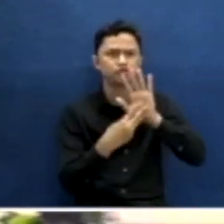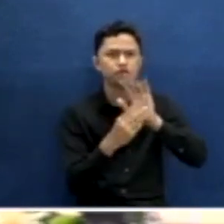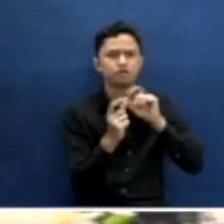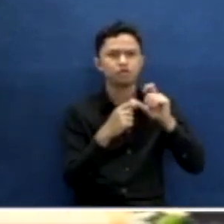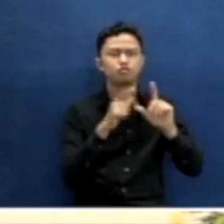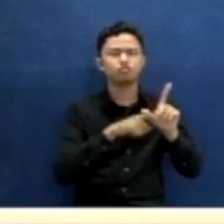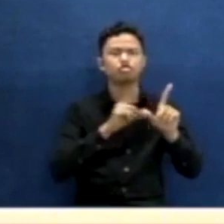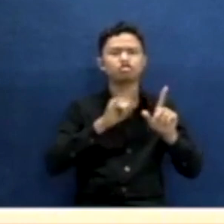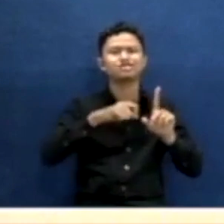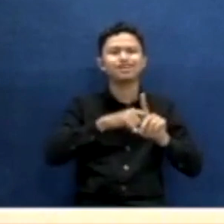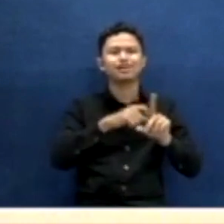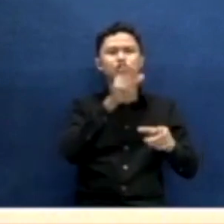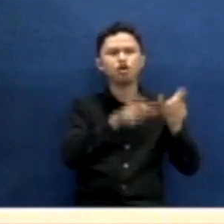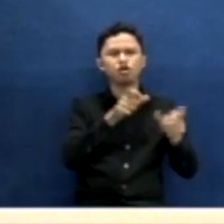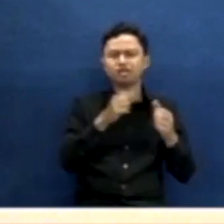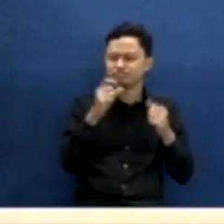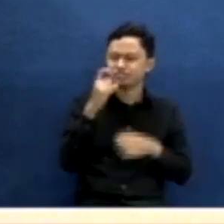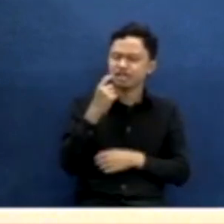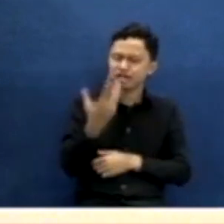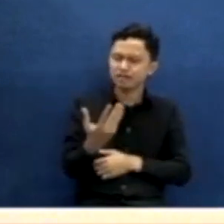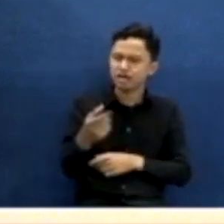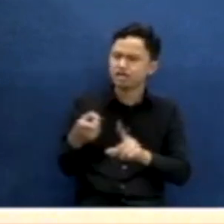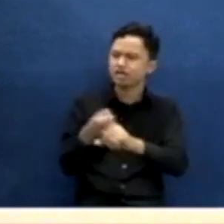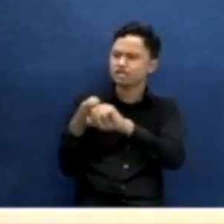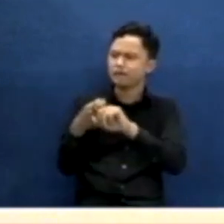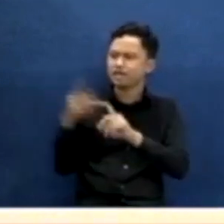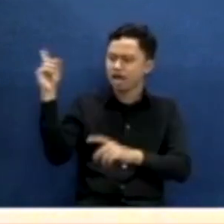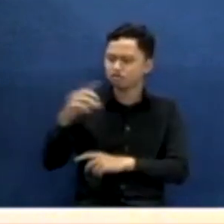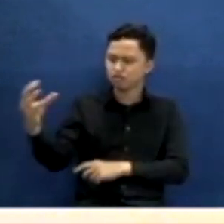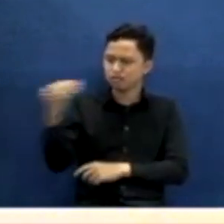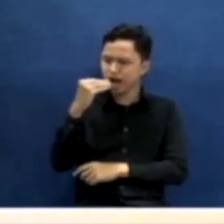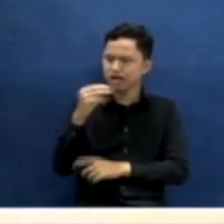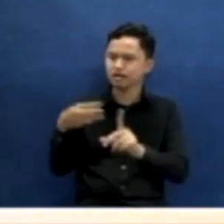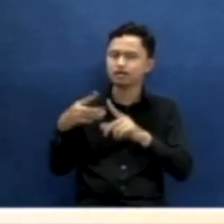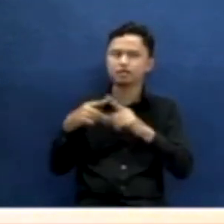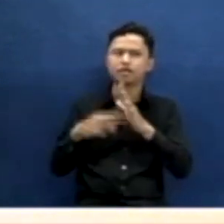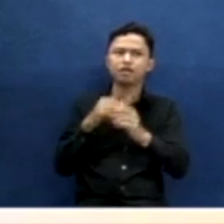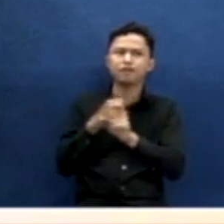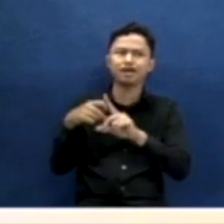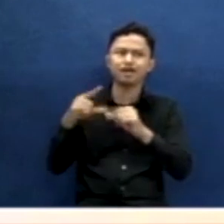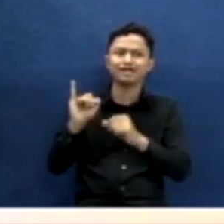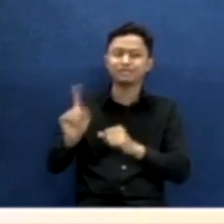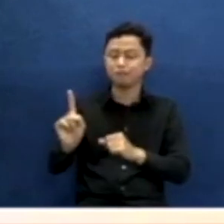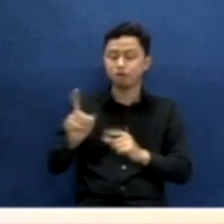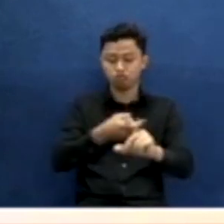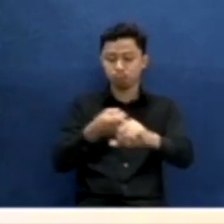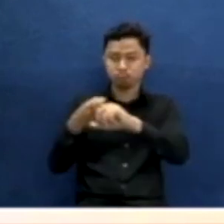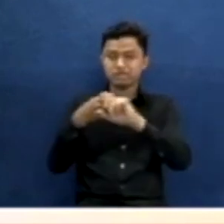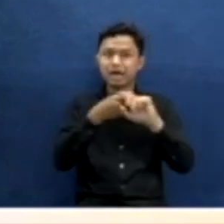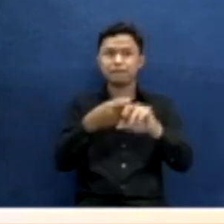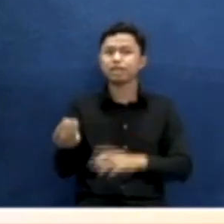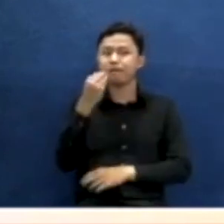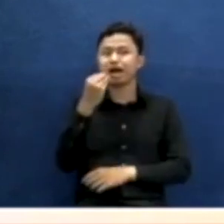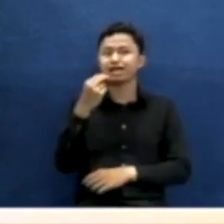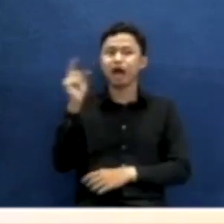membuatbangkaiini layakdimakanlagibersamateman-teman.Karenamereka tahubetulbahwajikateman-temanmereka memakansesuatuyangharam,maka banyak